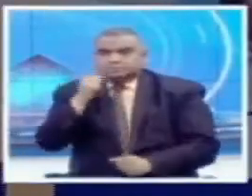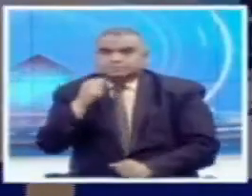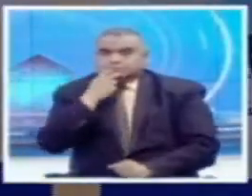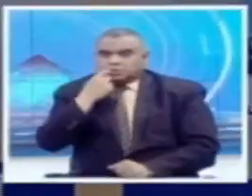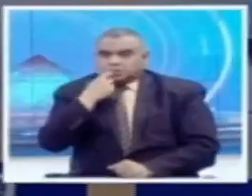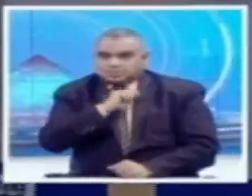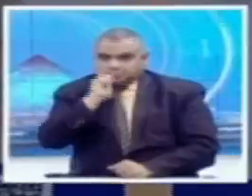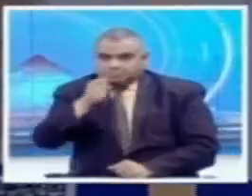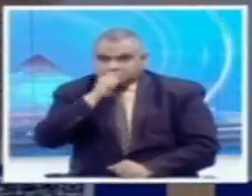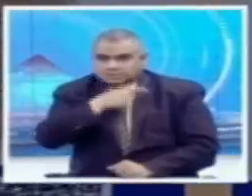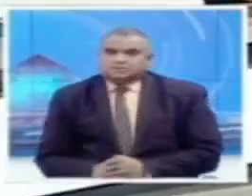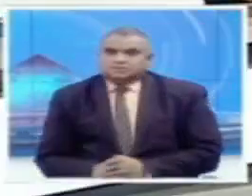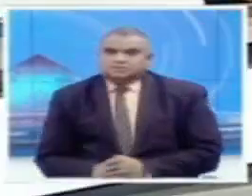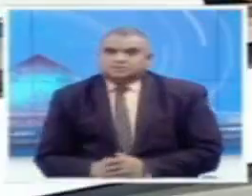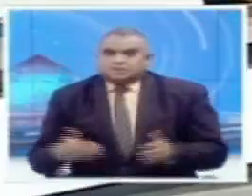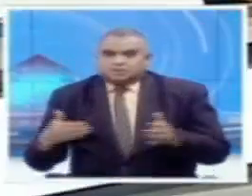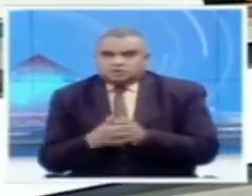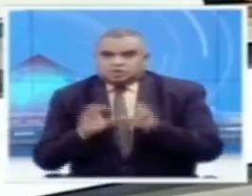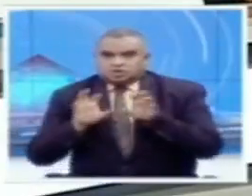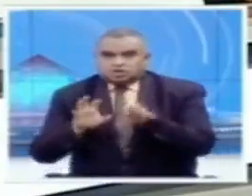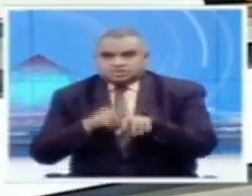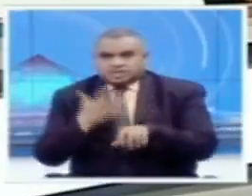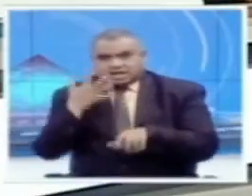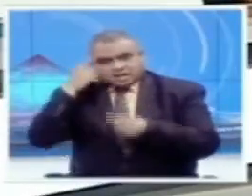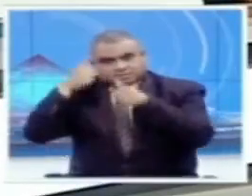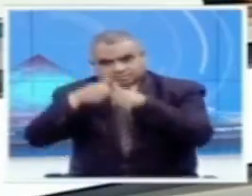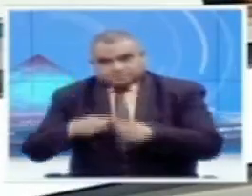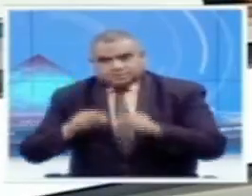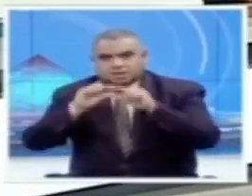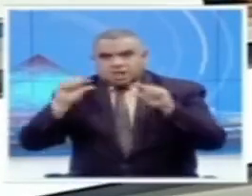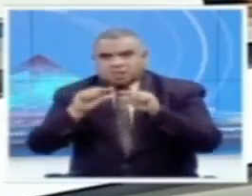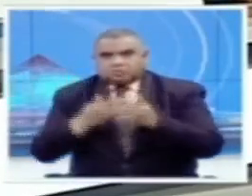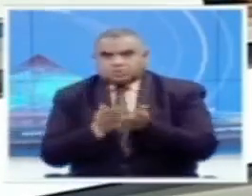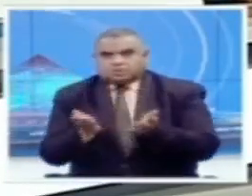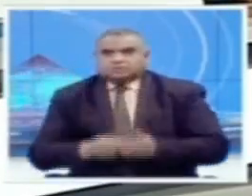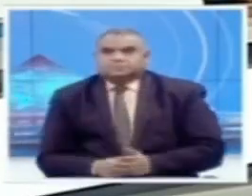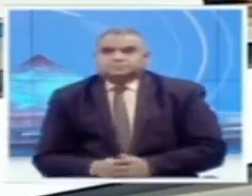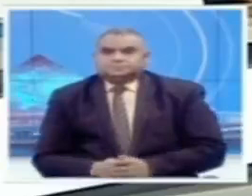حماد العربي، التلفزيون المصري. نهاية الخامسة، وهذا تذكير بأبرز العناوين.